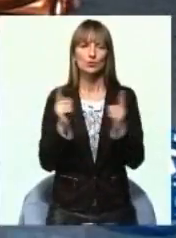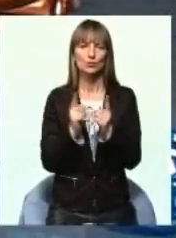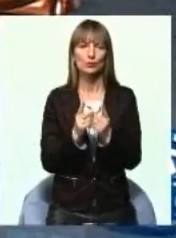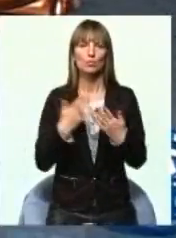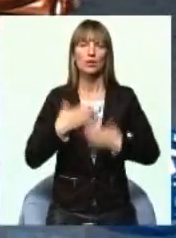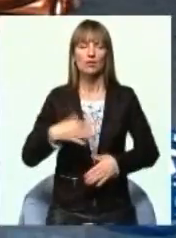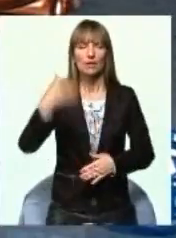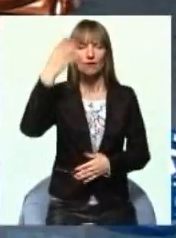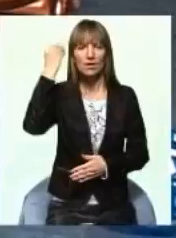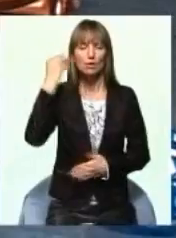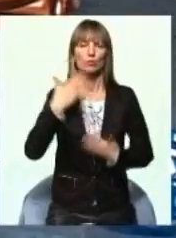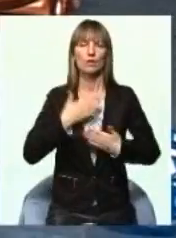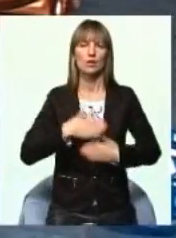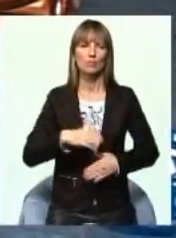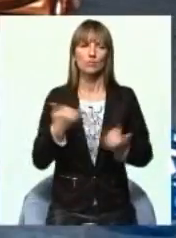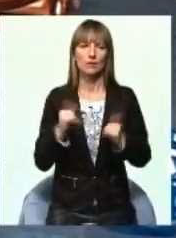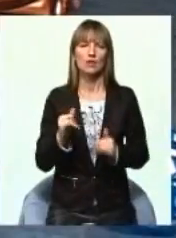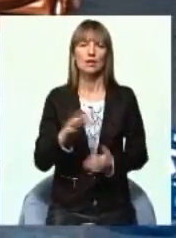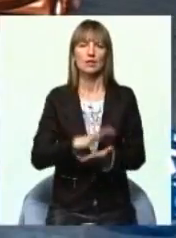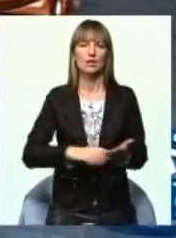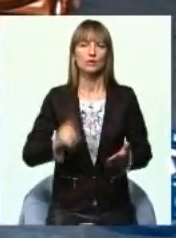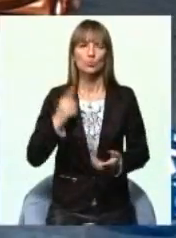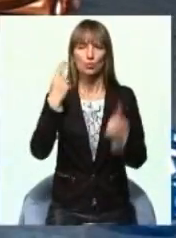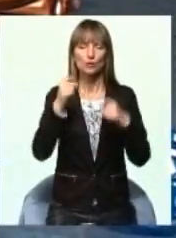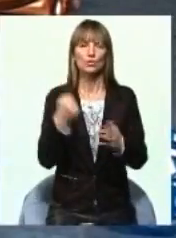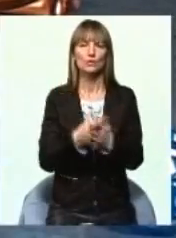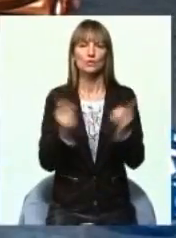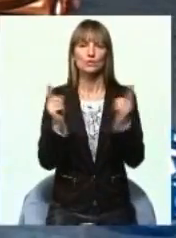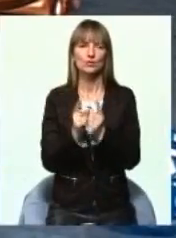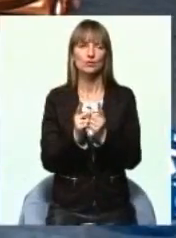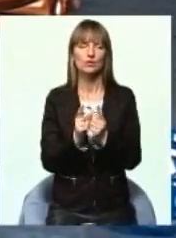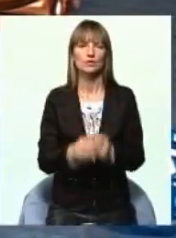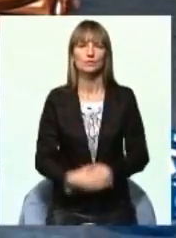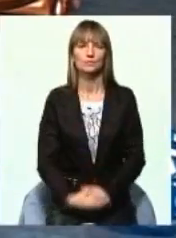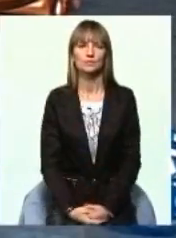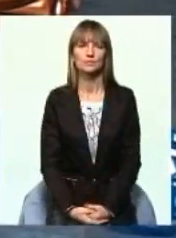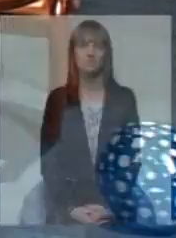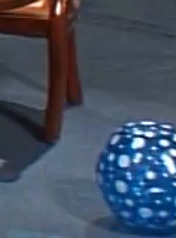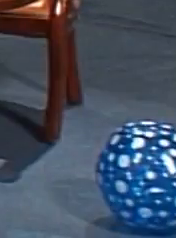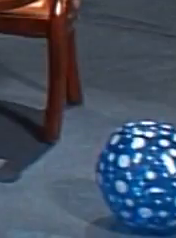приємних вражень та приємних сюрпризів. Ну, а далі на вас чекає мультик. До зустрічі! До побачення!